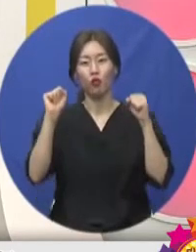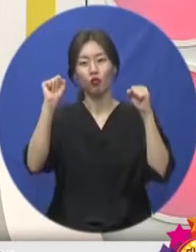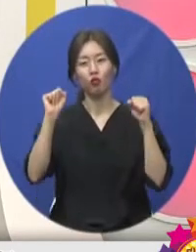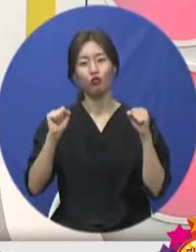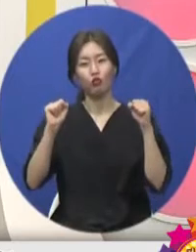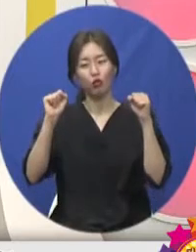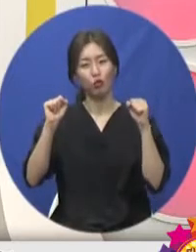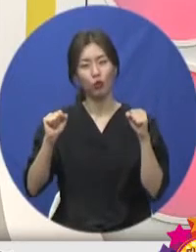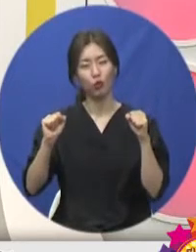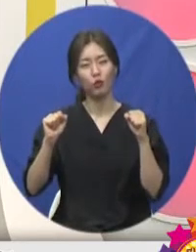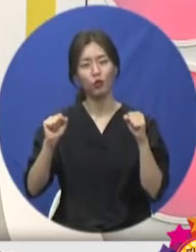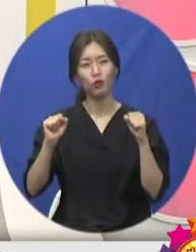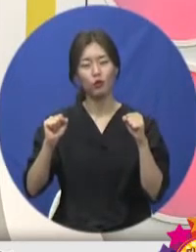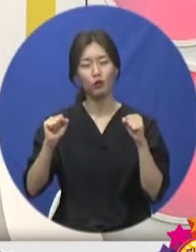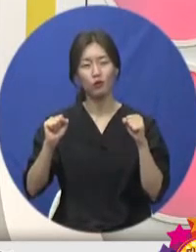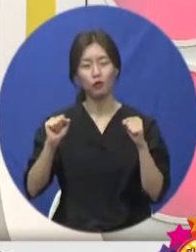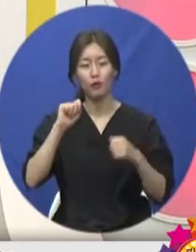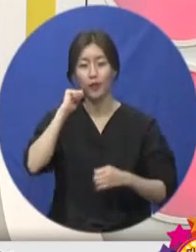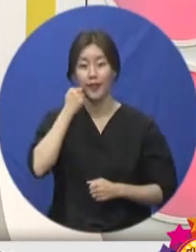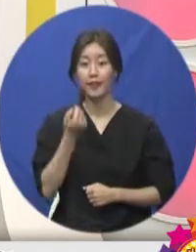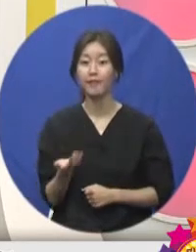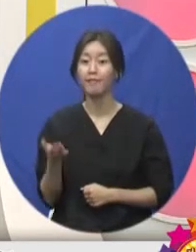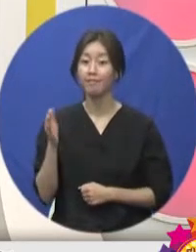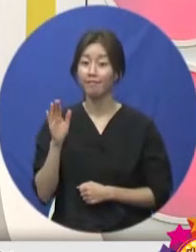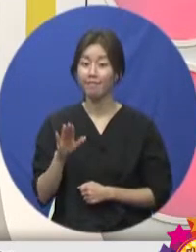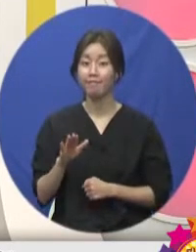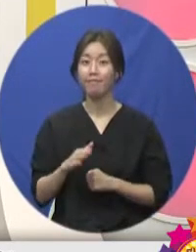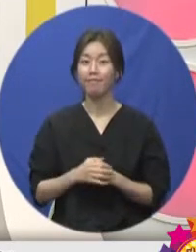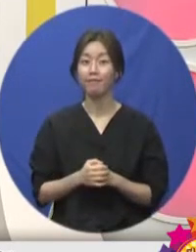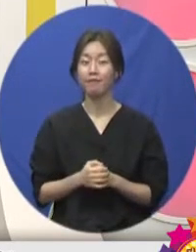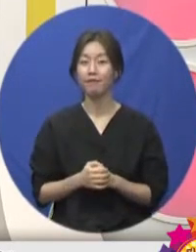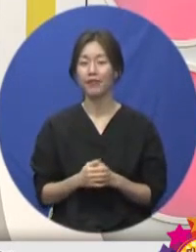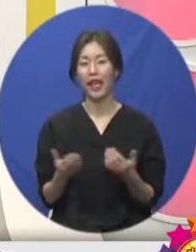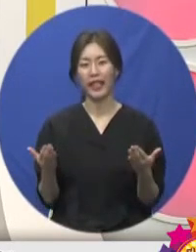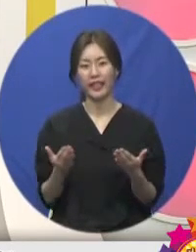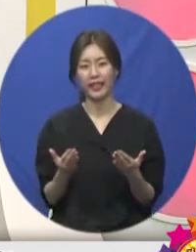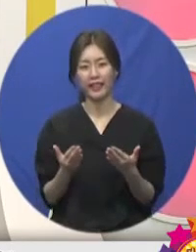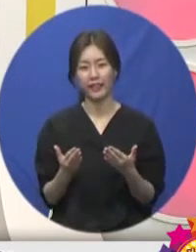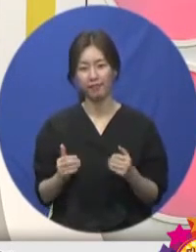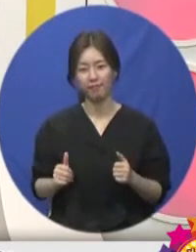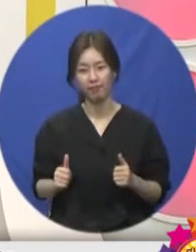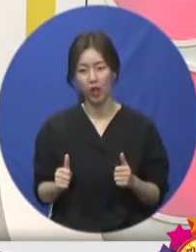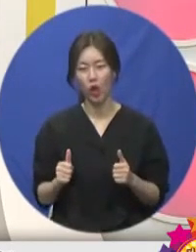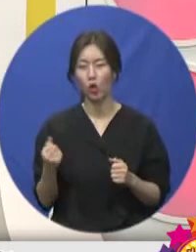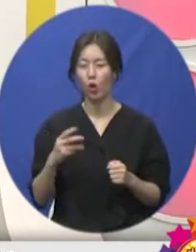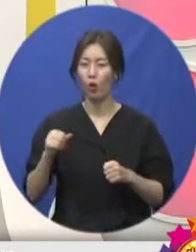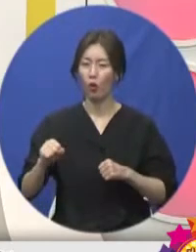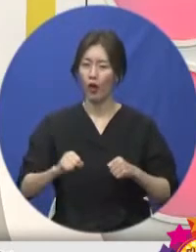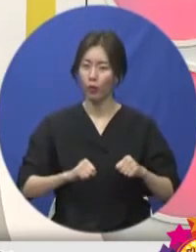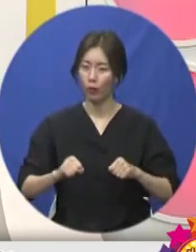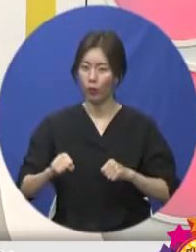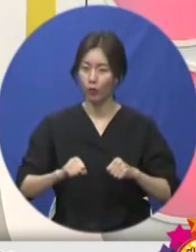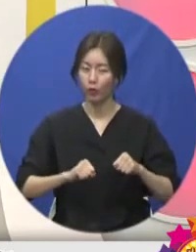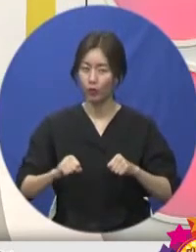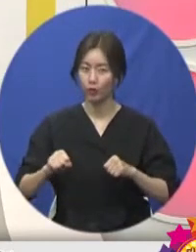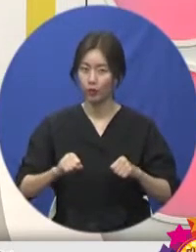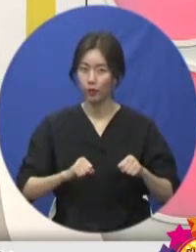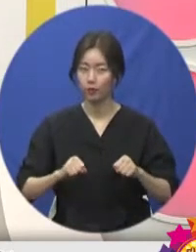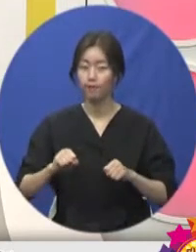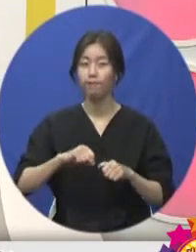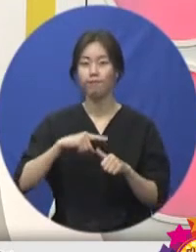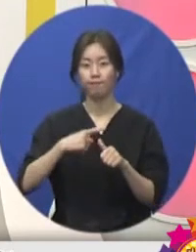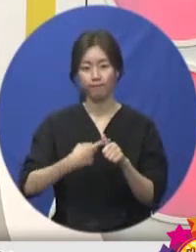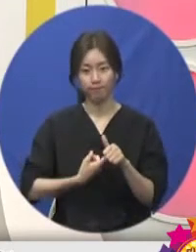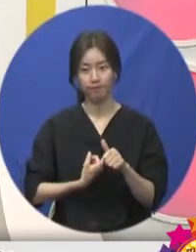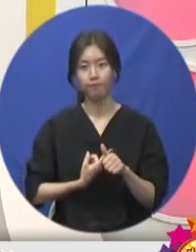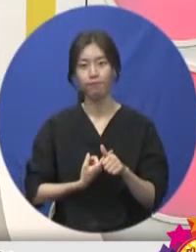하기도 그렇지만은 그래도 일을 하고 네. 활동을 해야 예.